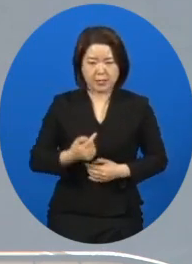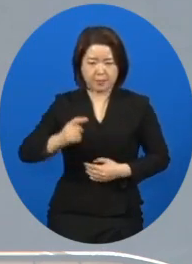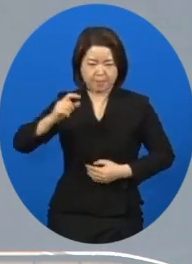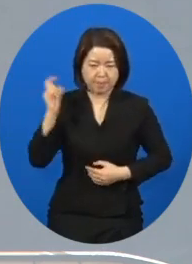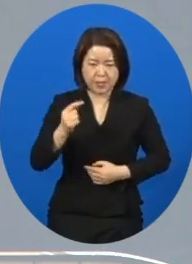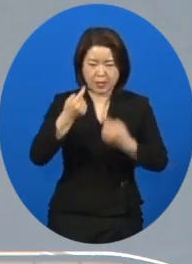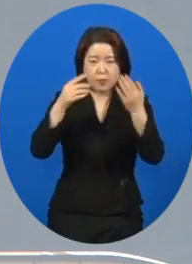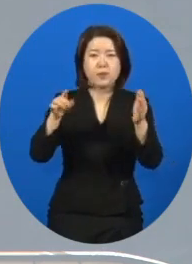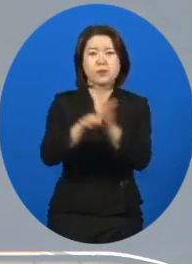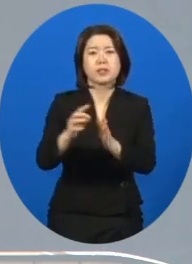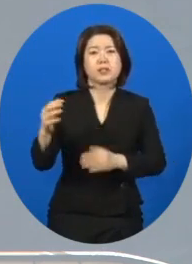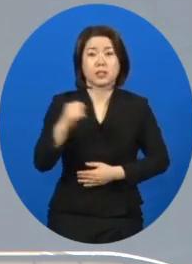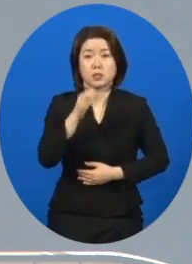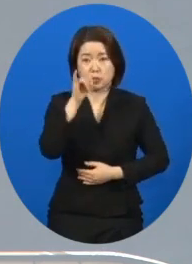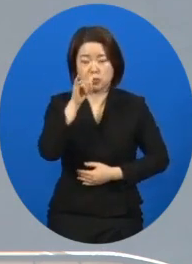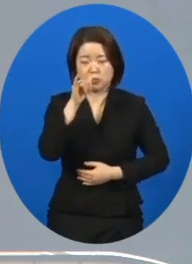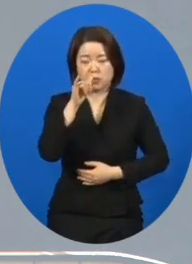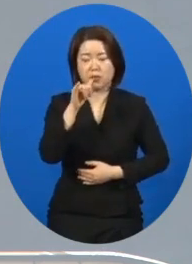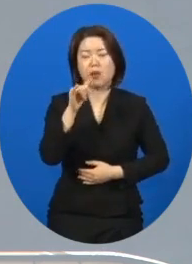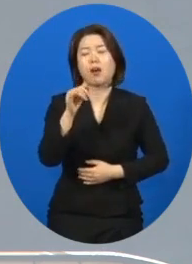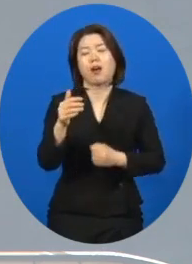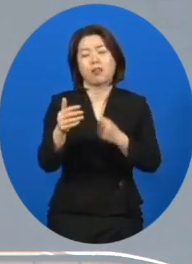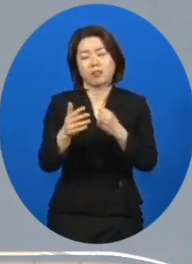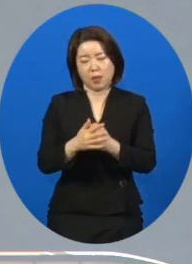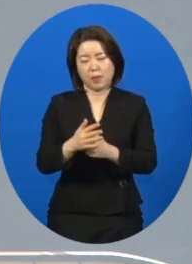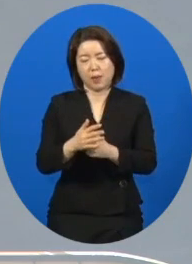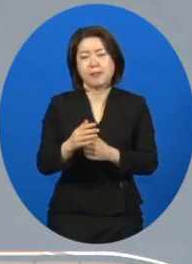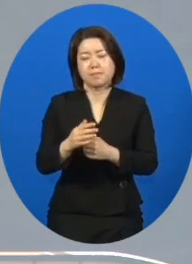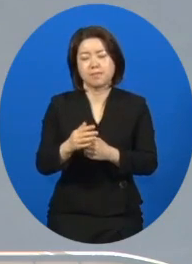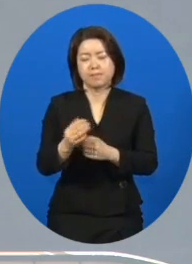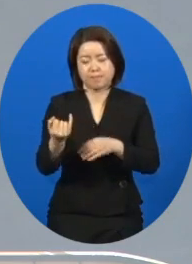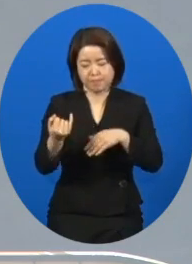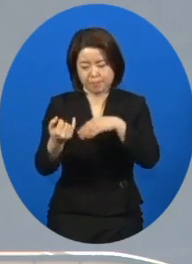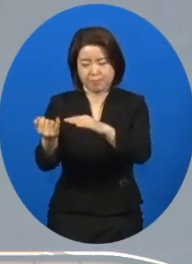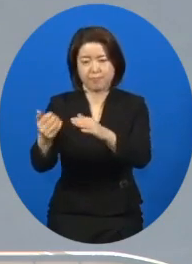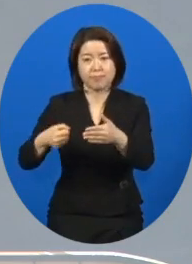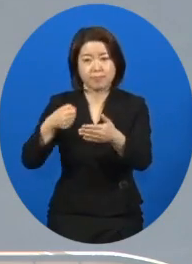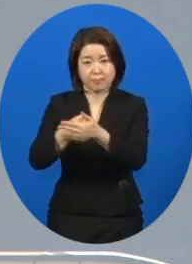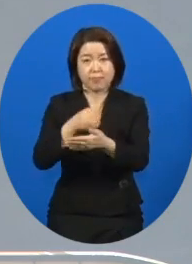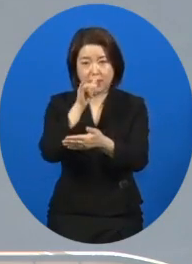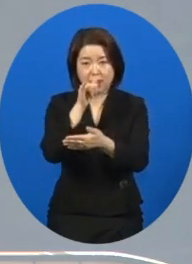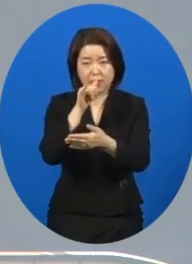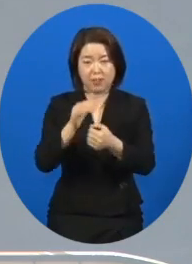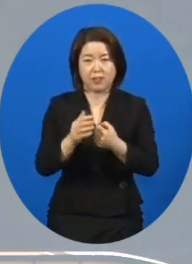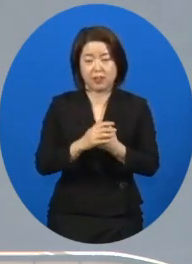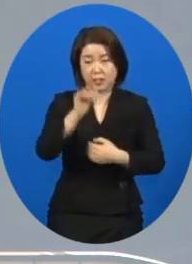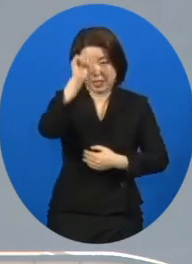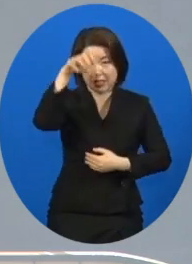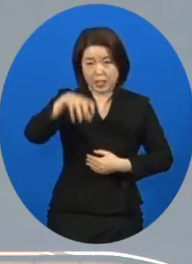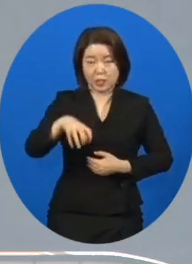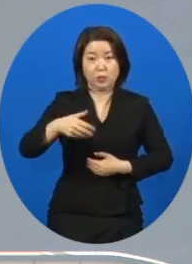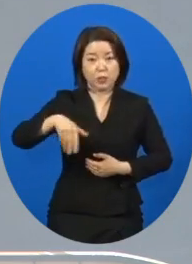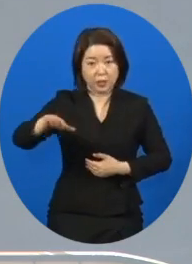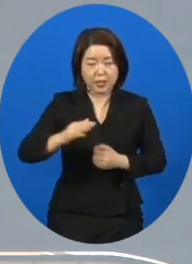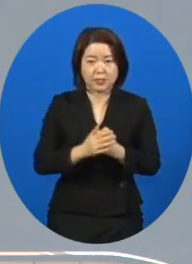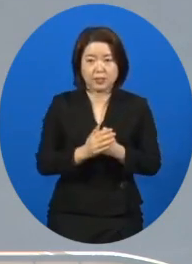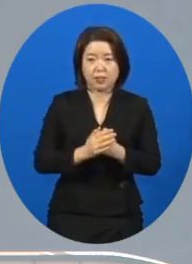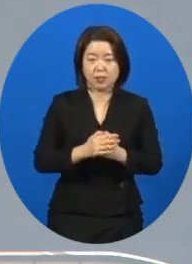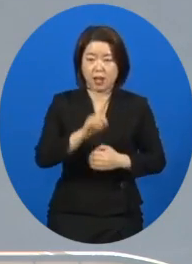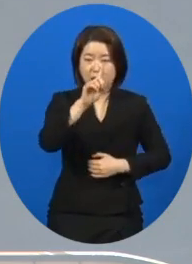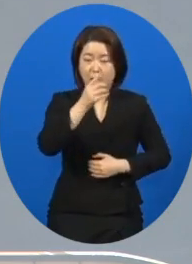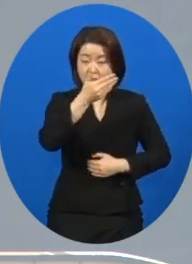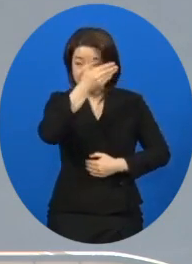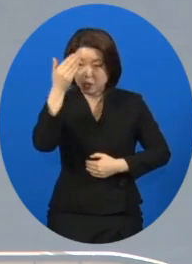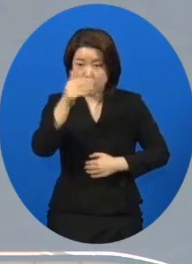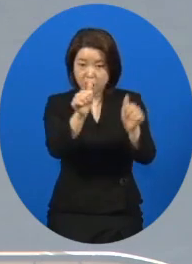가지고 있으니 파송할 수밖에 없었습니다. 그가 인도에 가서 인도의 한 청년을